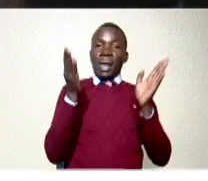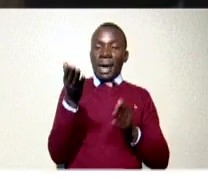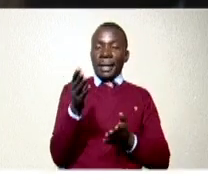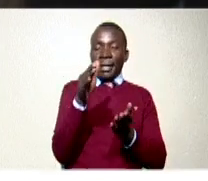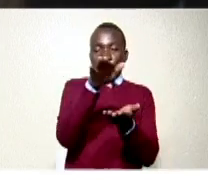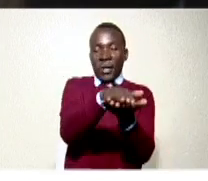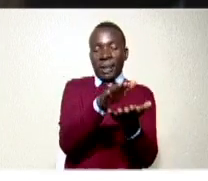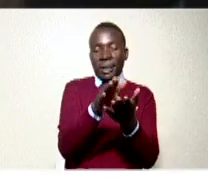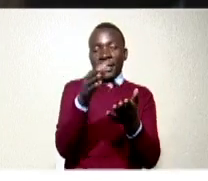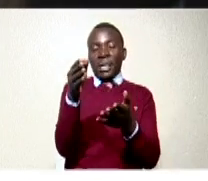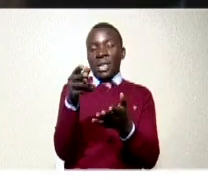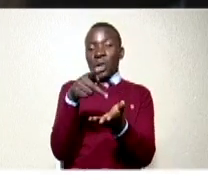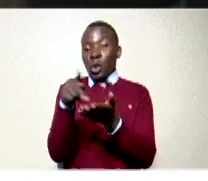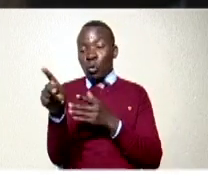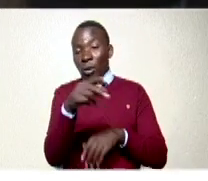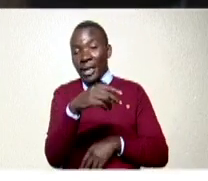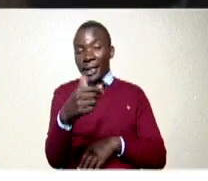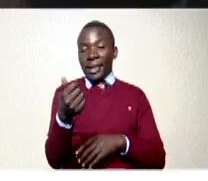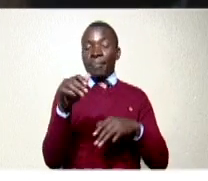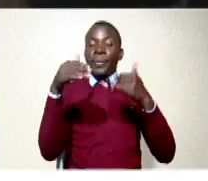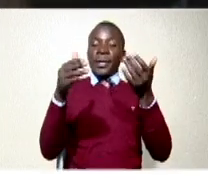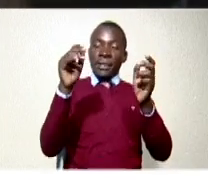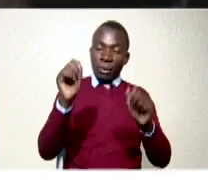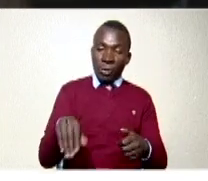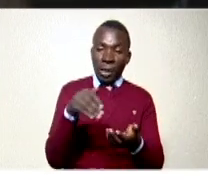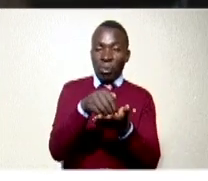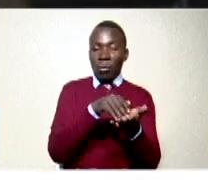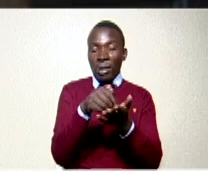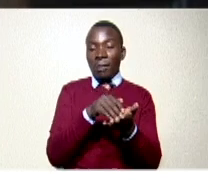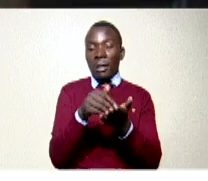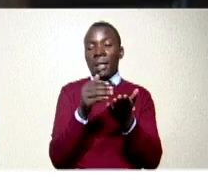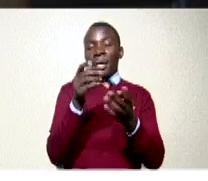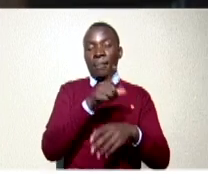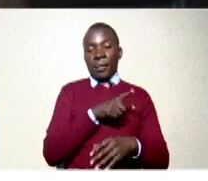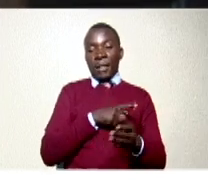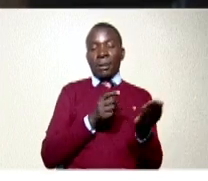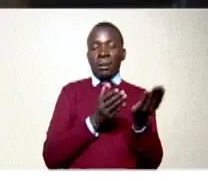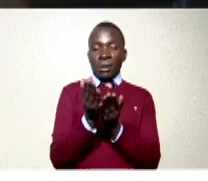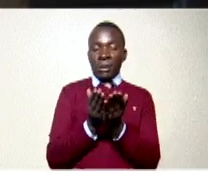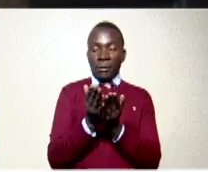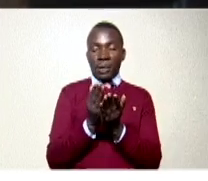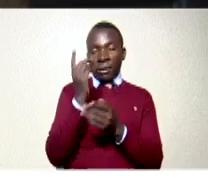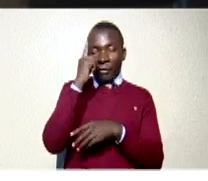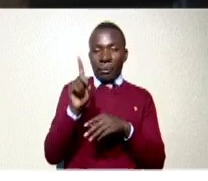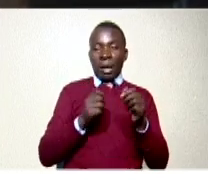byatuma wenda habaho nk'ihungabana ry'amahirwe kuri serivisi ku banyarwanda bitewe n'uko usanga ari